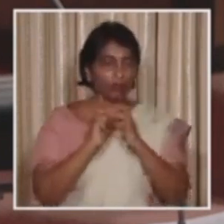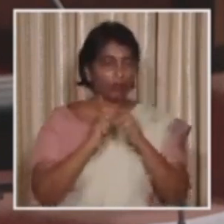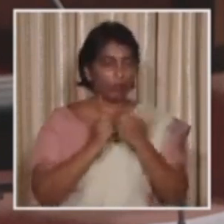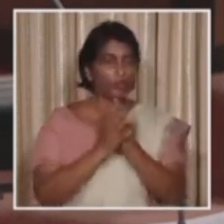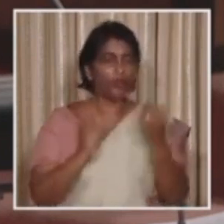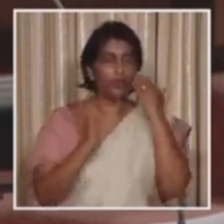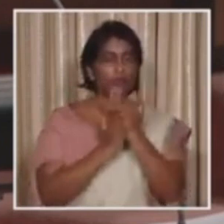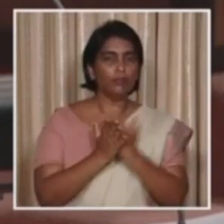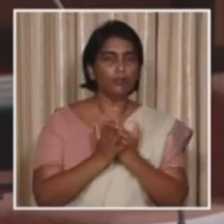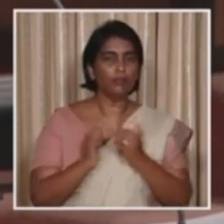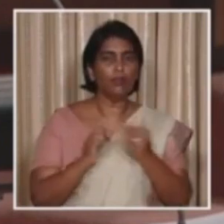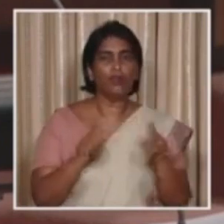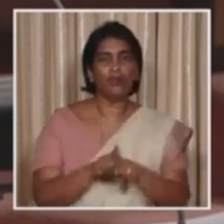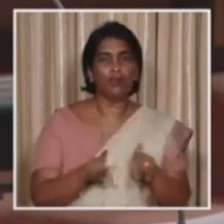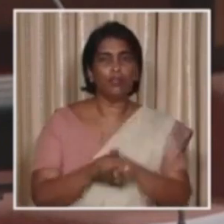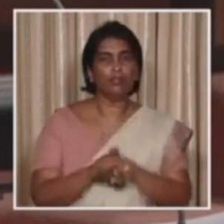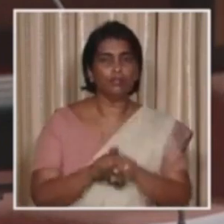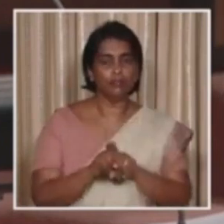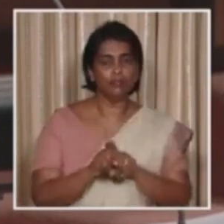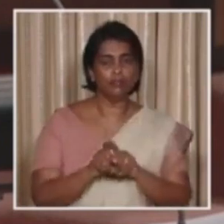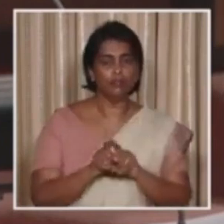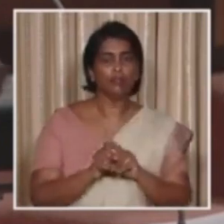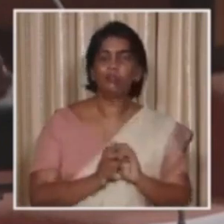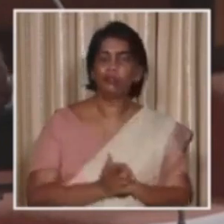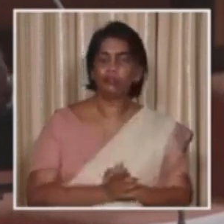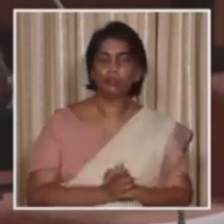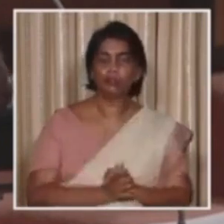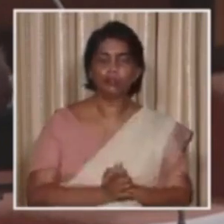முன்மொழிகின்றேன். அது மட்டுமல்ல, பல நிபந்தனைகள் வைத்தாலும்